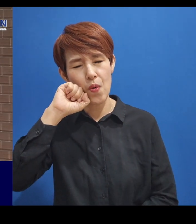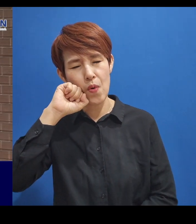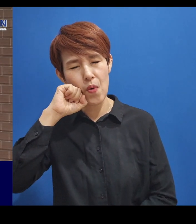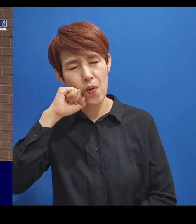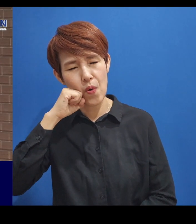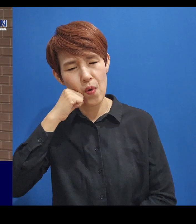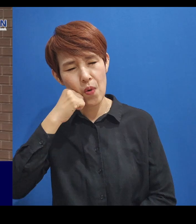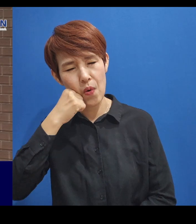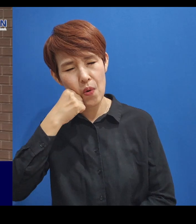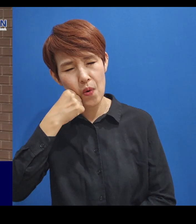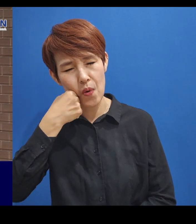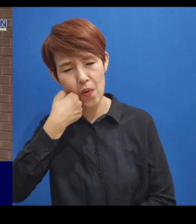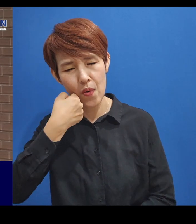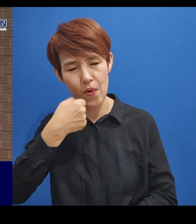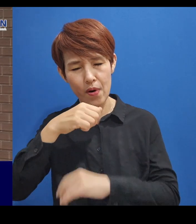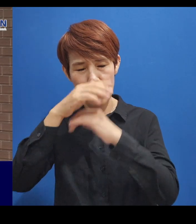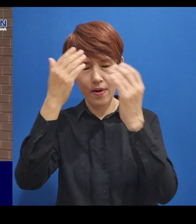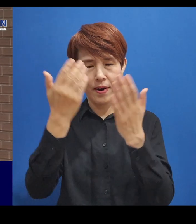분파